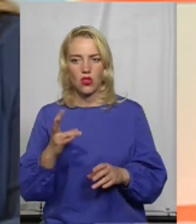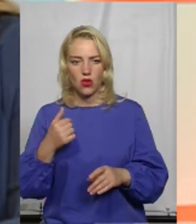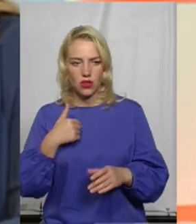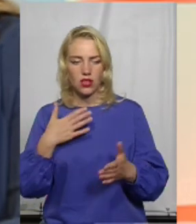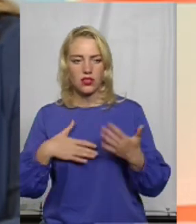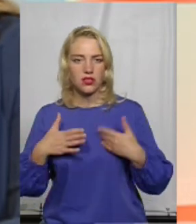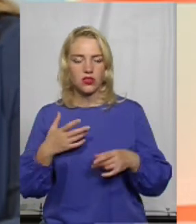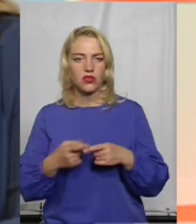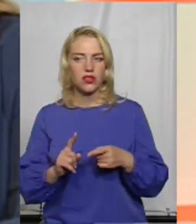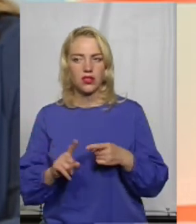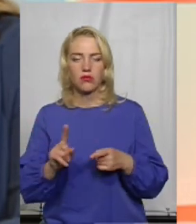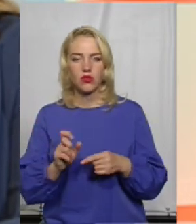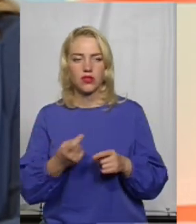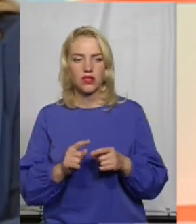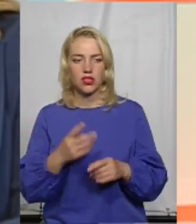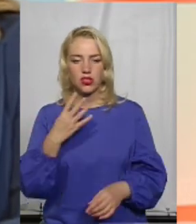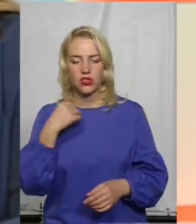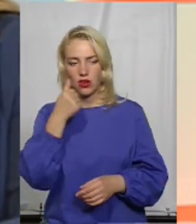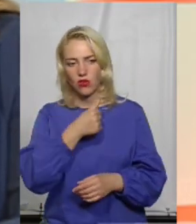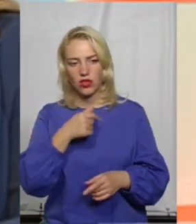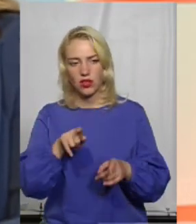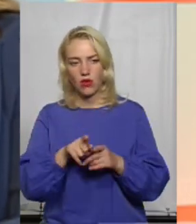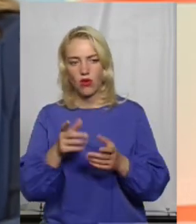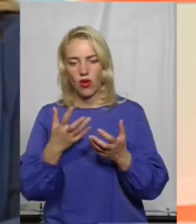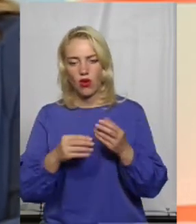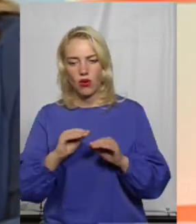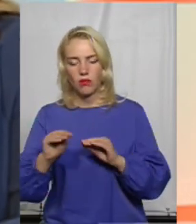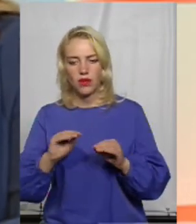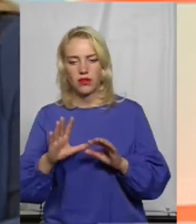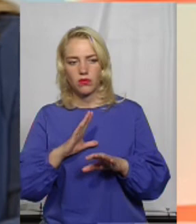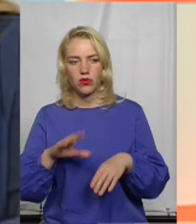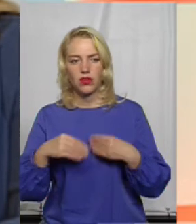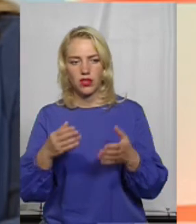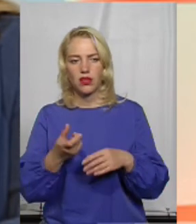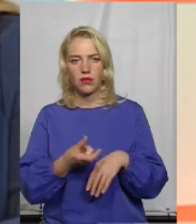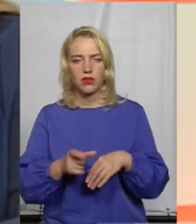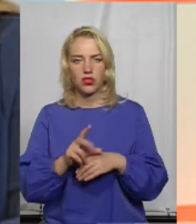тішуся тим, що за ці 4 роки такого обладнання вже було надано більше на